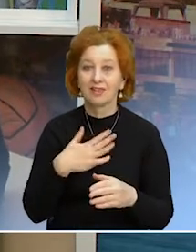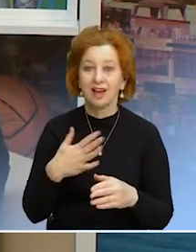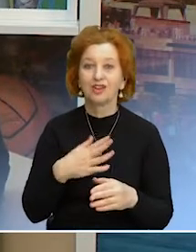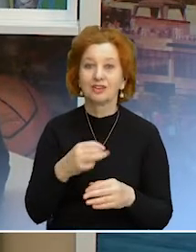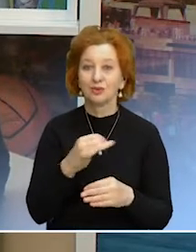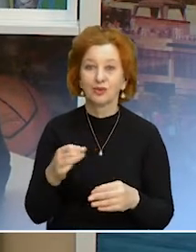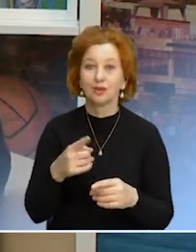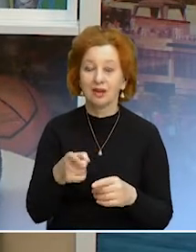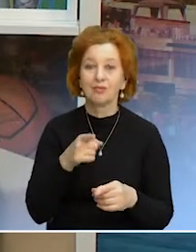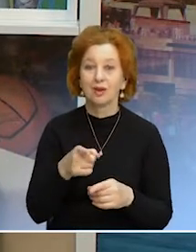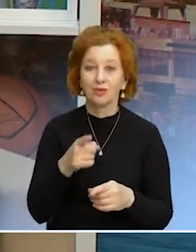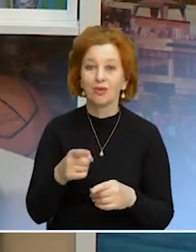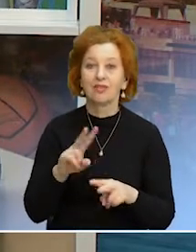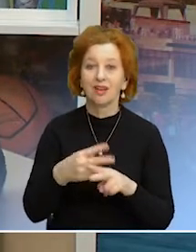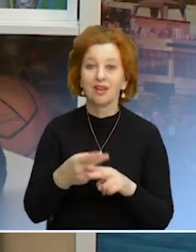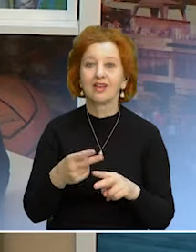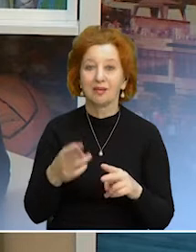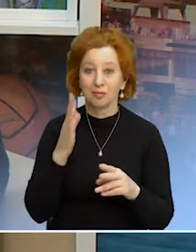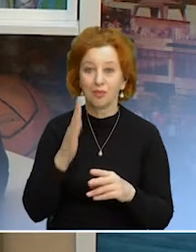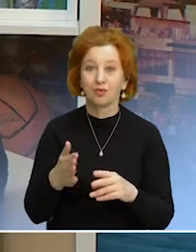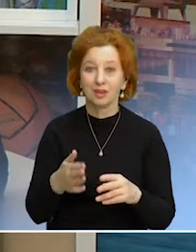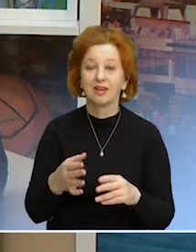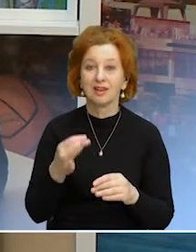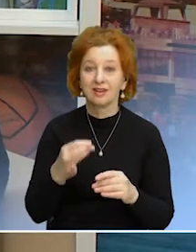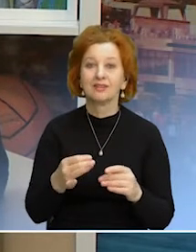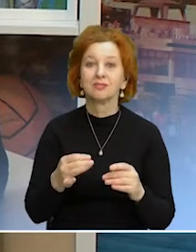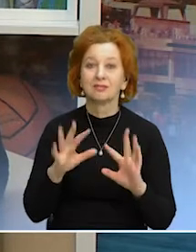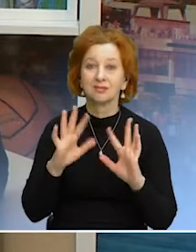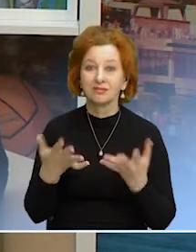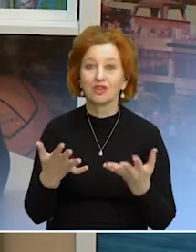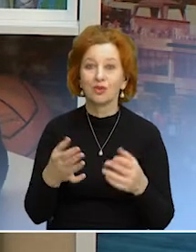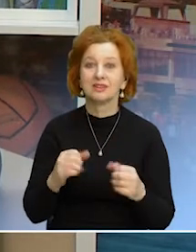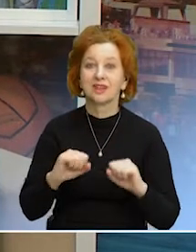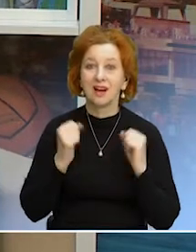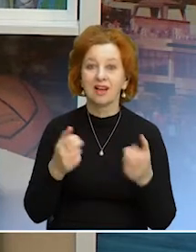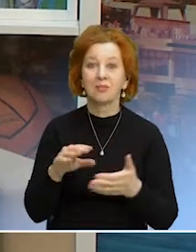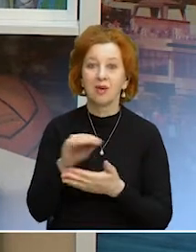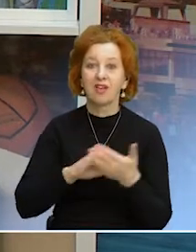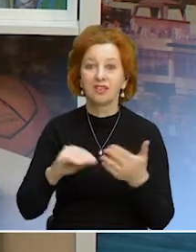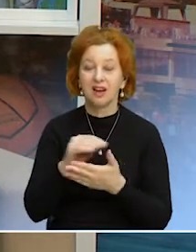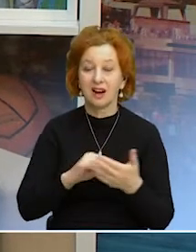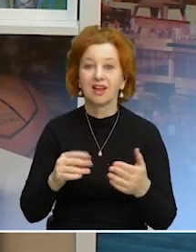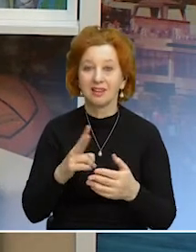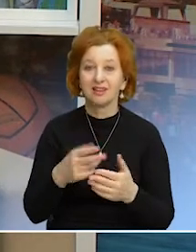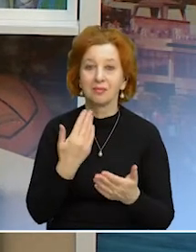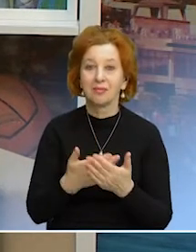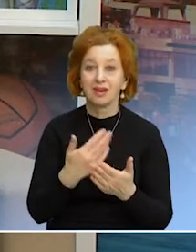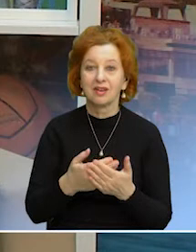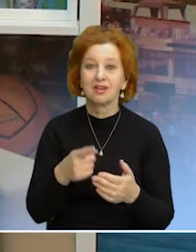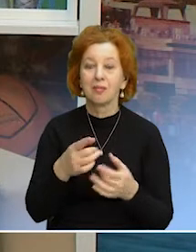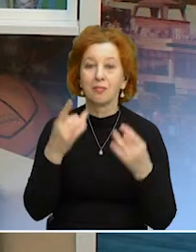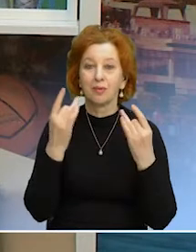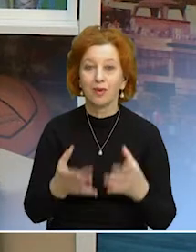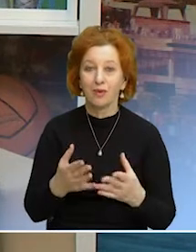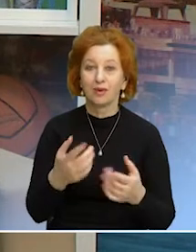нашей студии в минуты вот этих пауз абсолютно не бездельничаем. Мы, ну, если не стараемся повторить то, что вы видите на экранах, то, по крайней